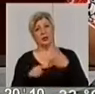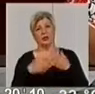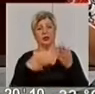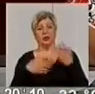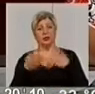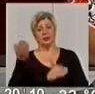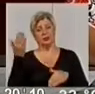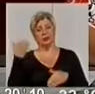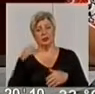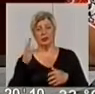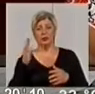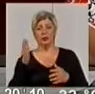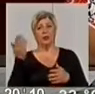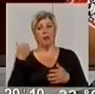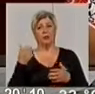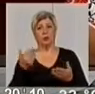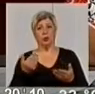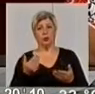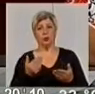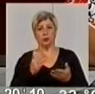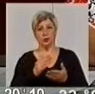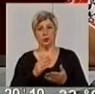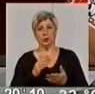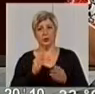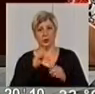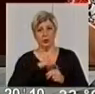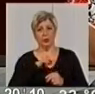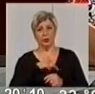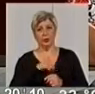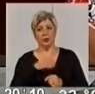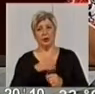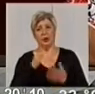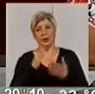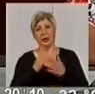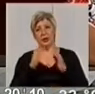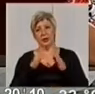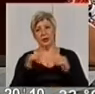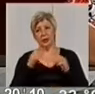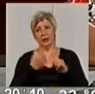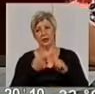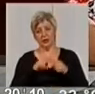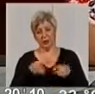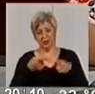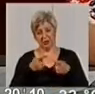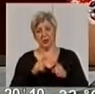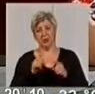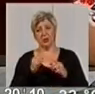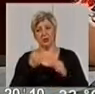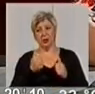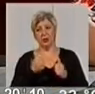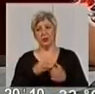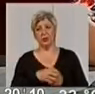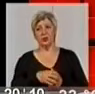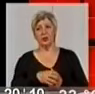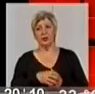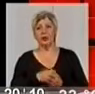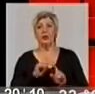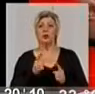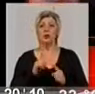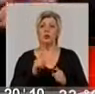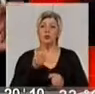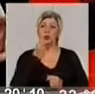з якихось там років. От. А так, є заклади, які дійсно нормальні. Хороший чому? Хороший тому, що ну,